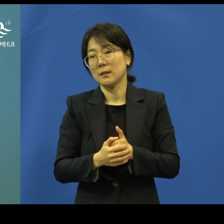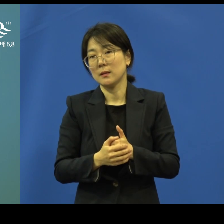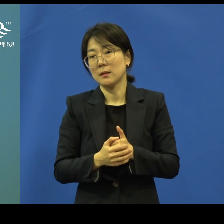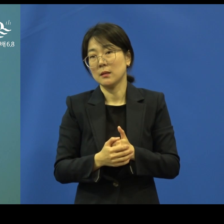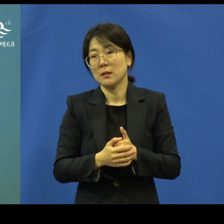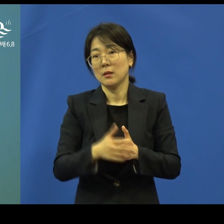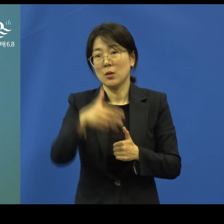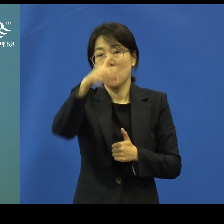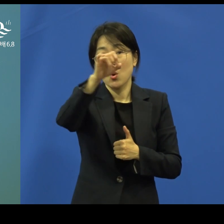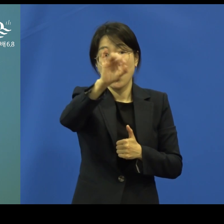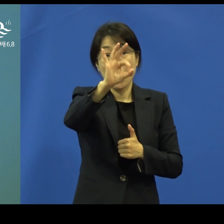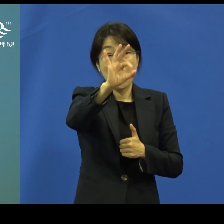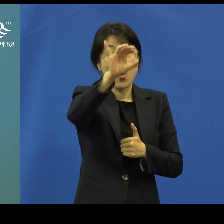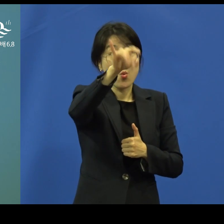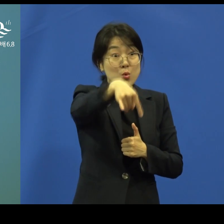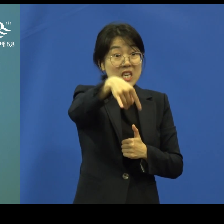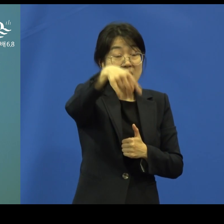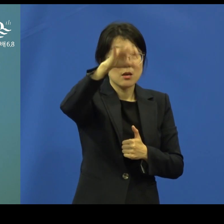종교적 위선입니다.